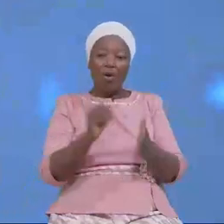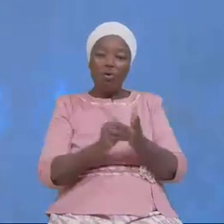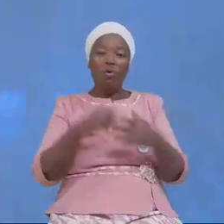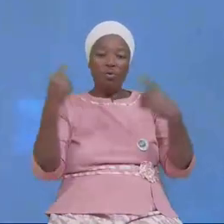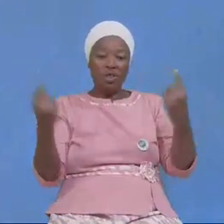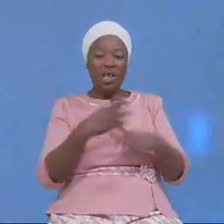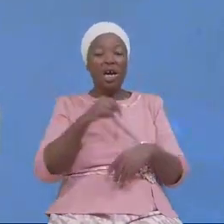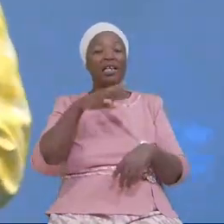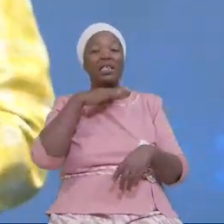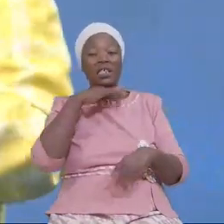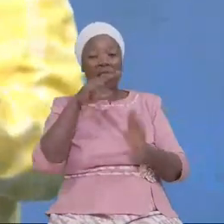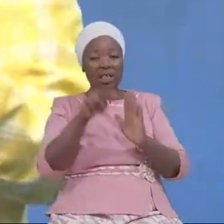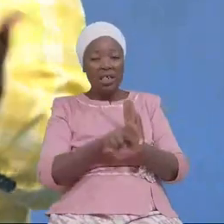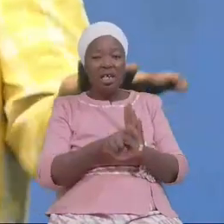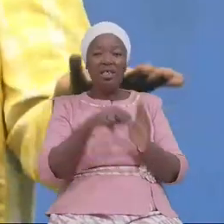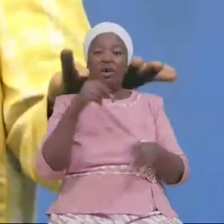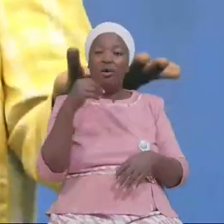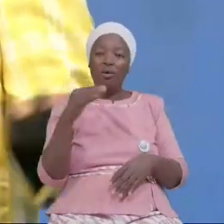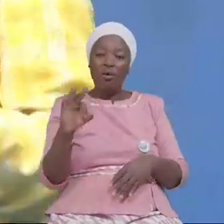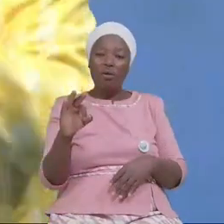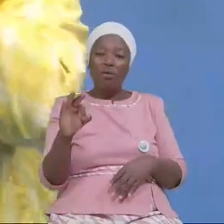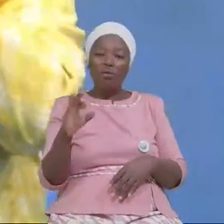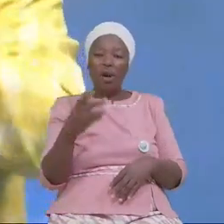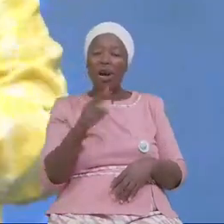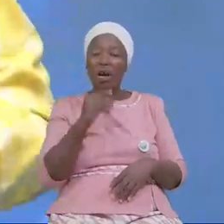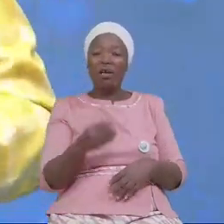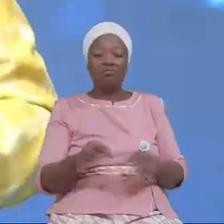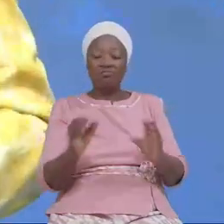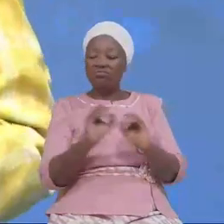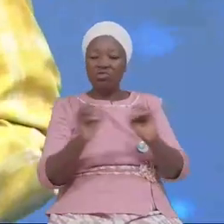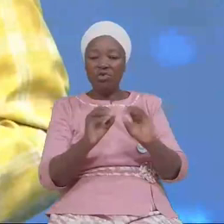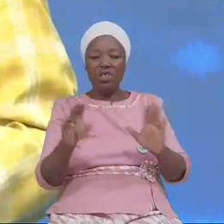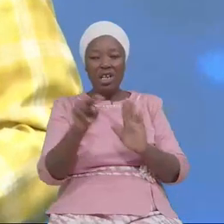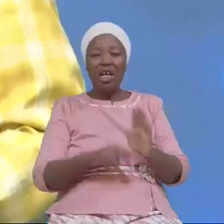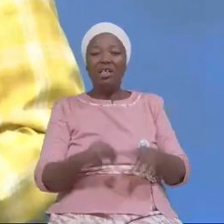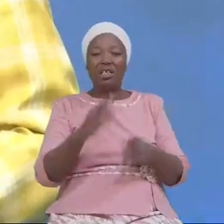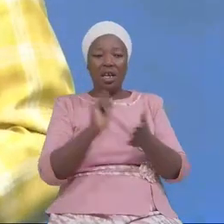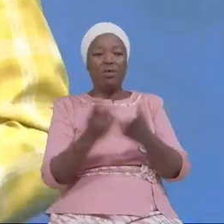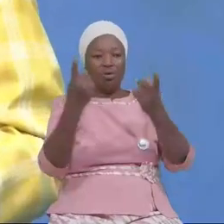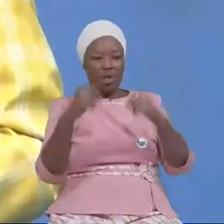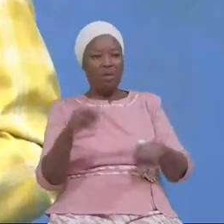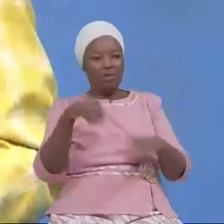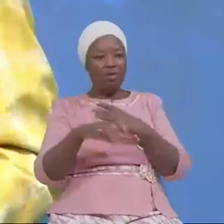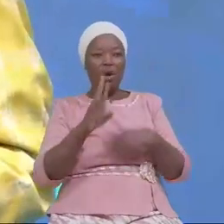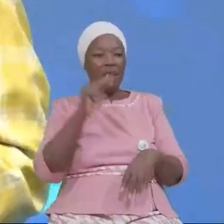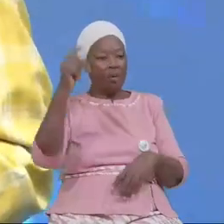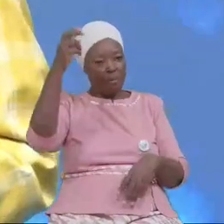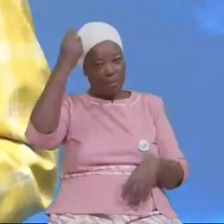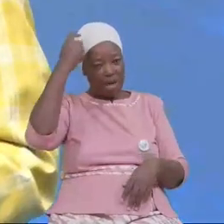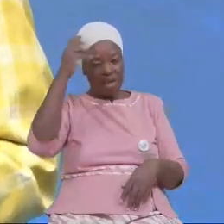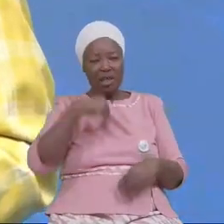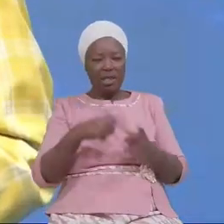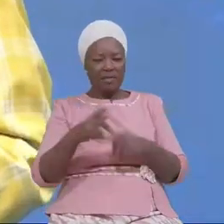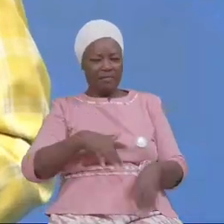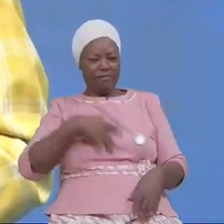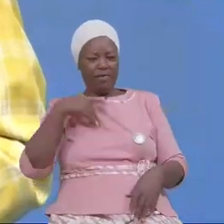ses saletés, de ses souillures, tout le rappel de cela est venu en souvenir. Elle